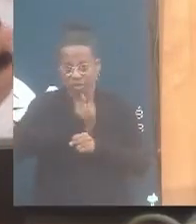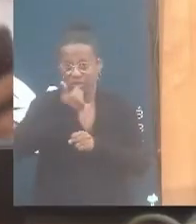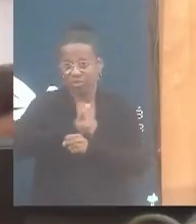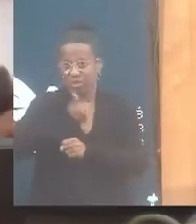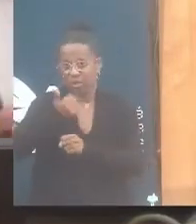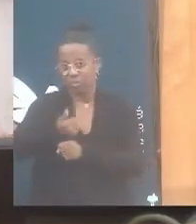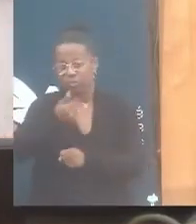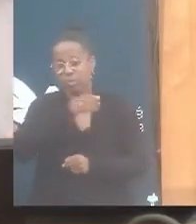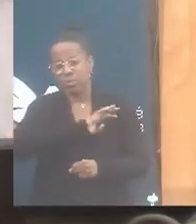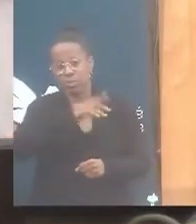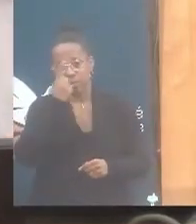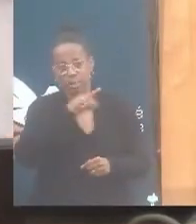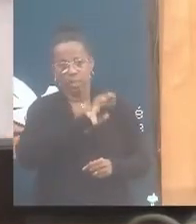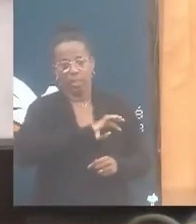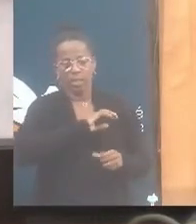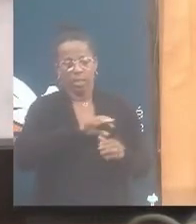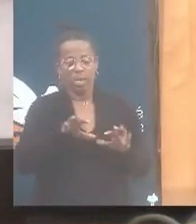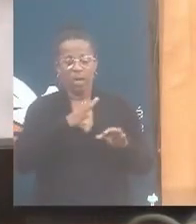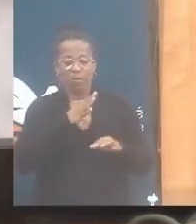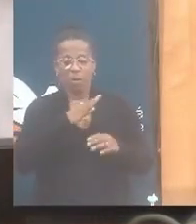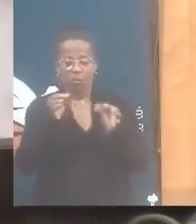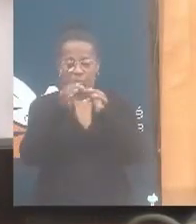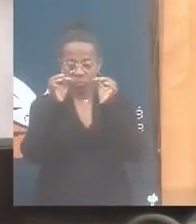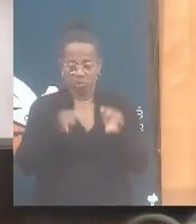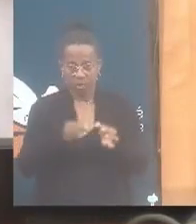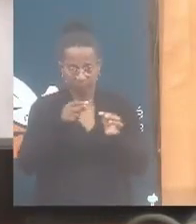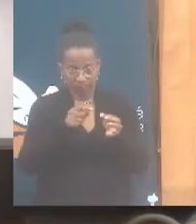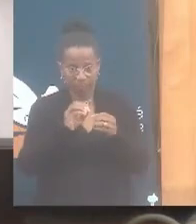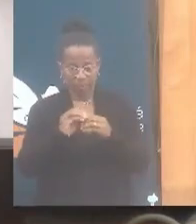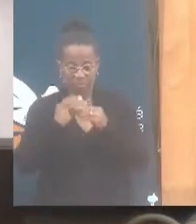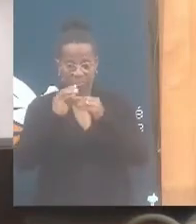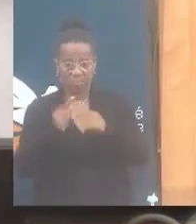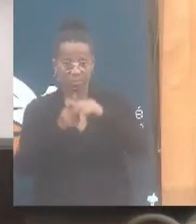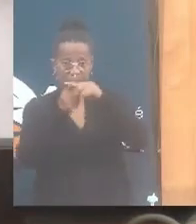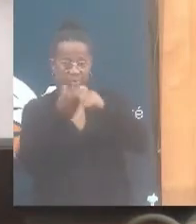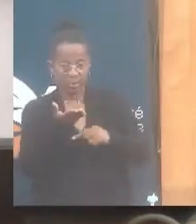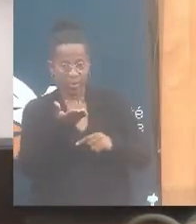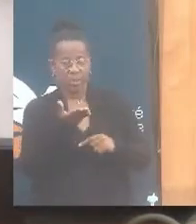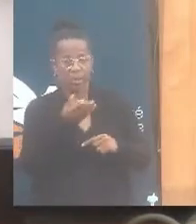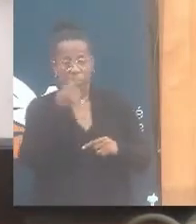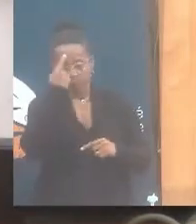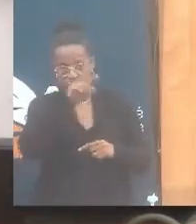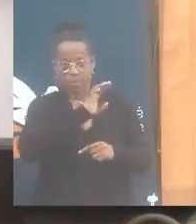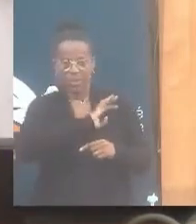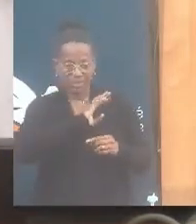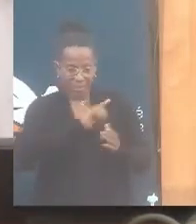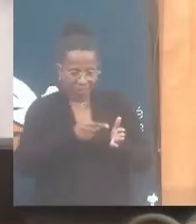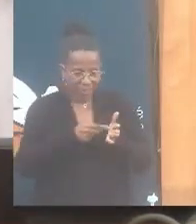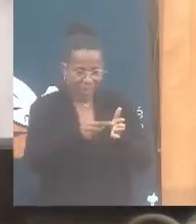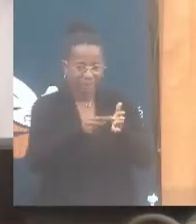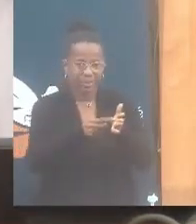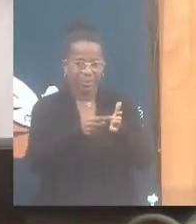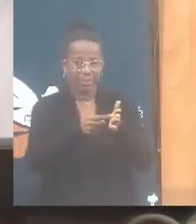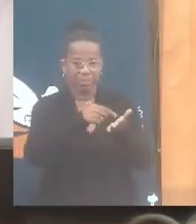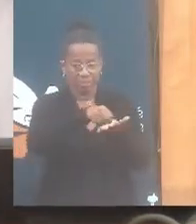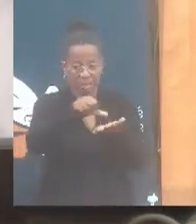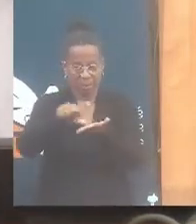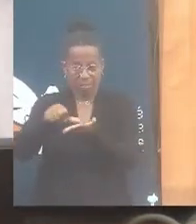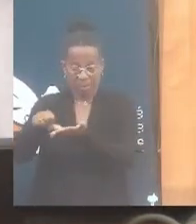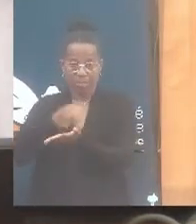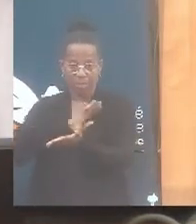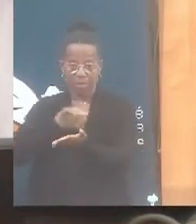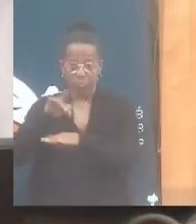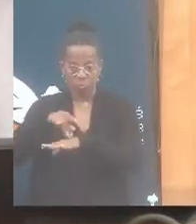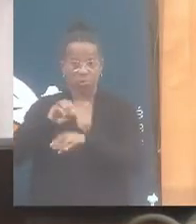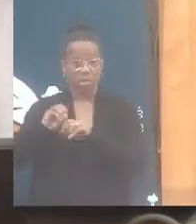pour sortir un budget excédentaire pour éponger les dettes que vous avez laissées. C'est ça qu'il